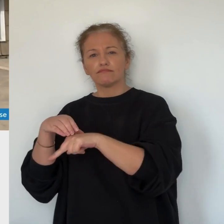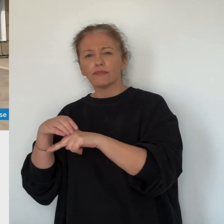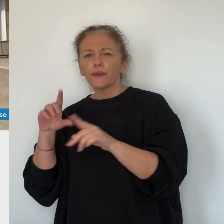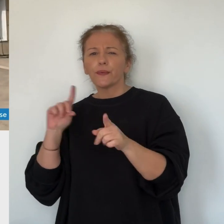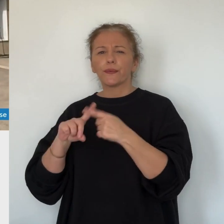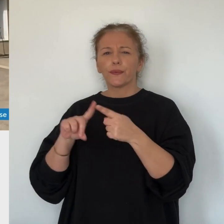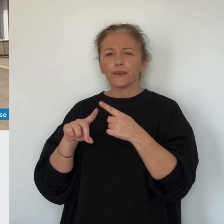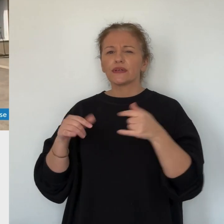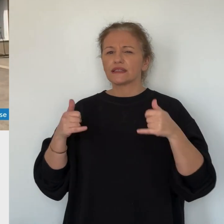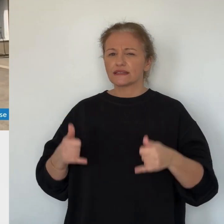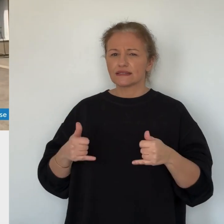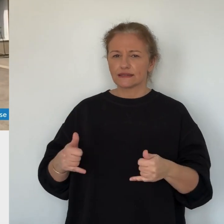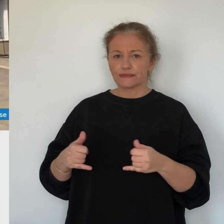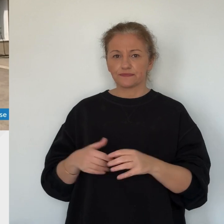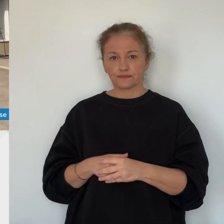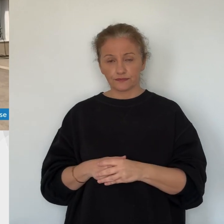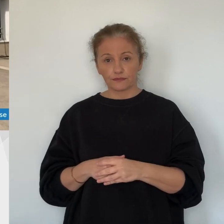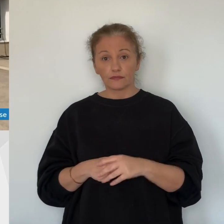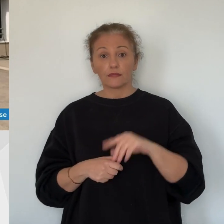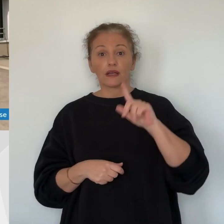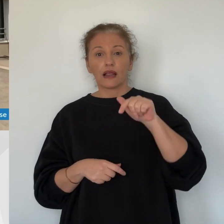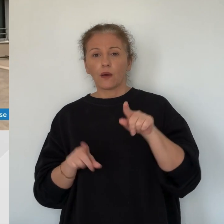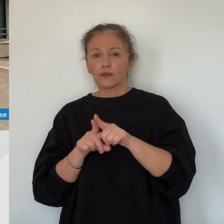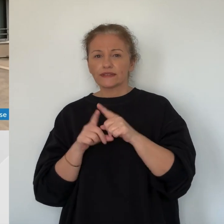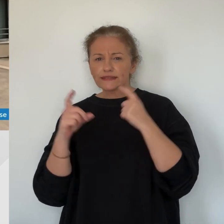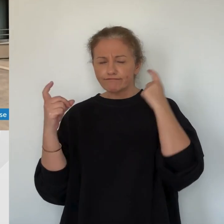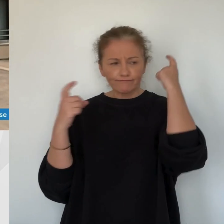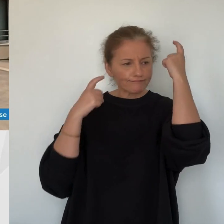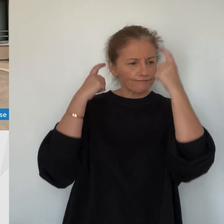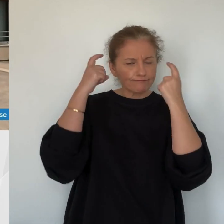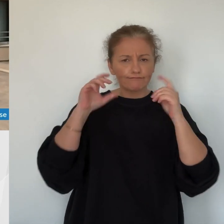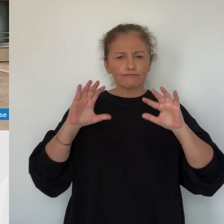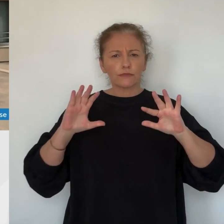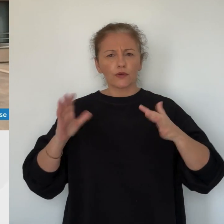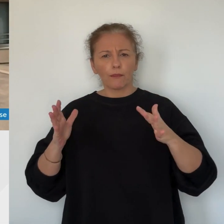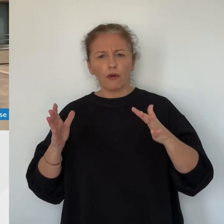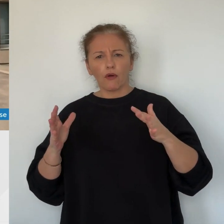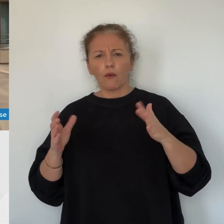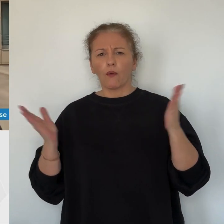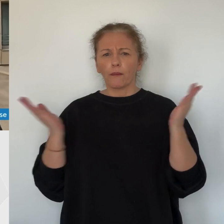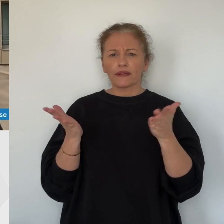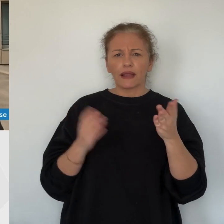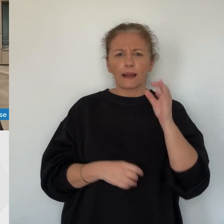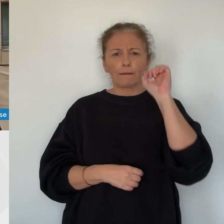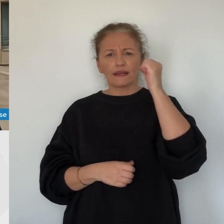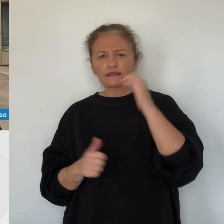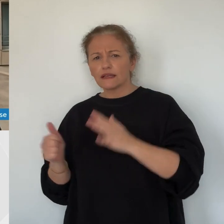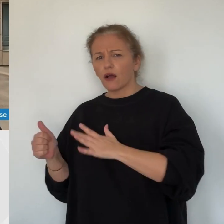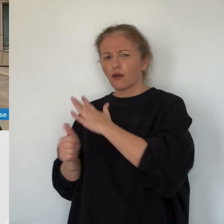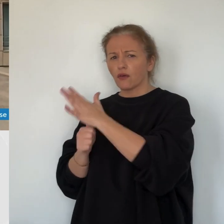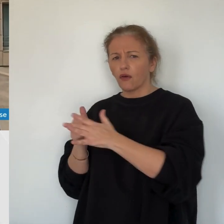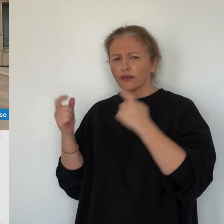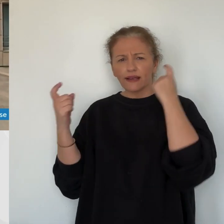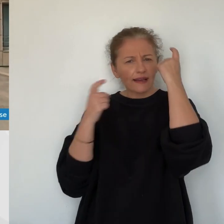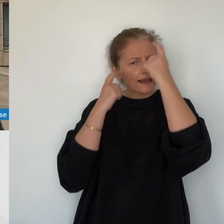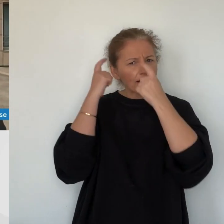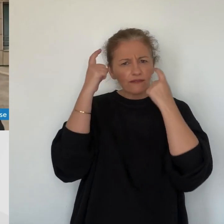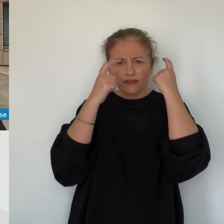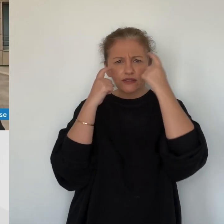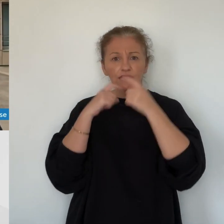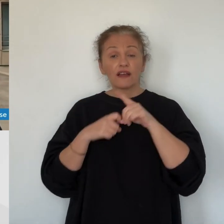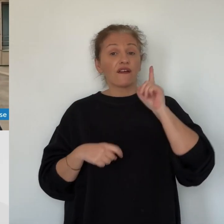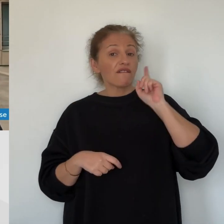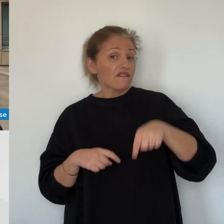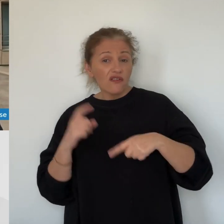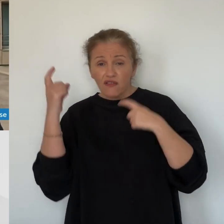éléments. Et ensuite vous avez également effectivement des investissements nouveaux et supplémentaires, je pense au PET-scan, nous sommes très sensibles avec Catherine Vautrin, et également